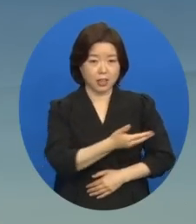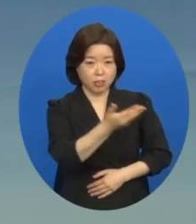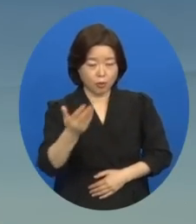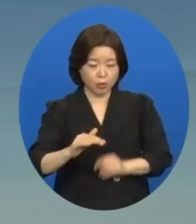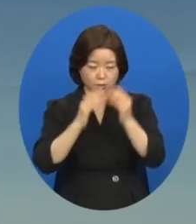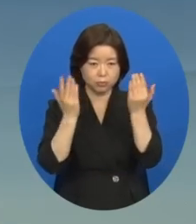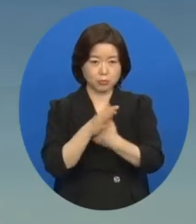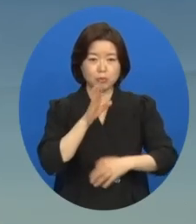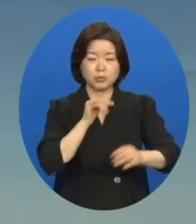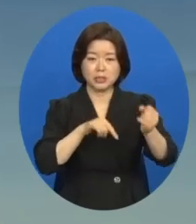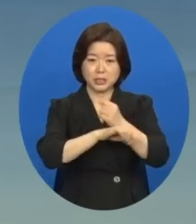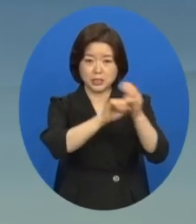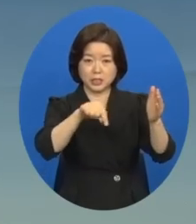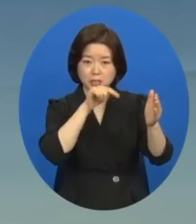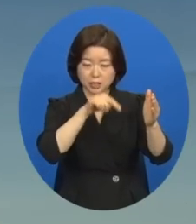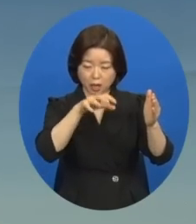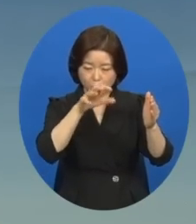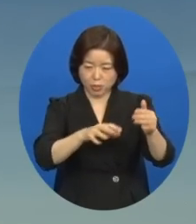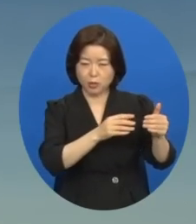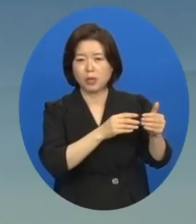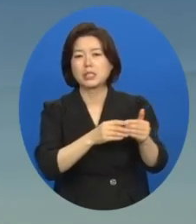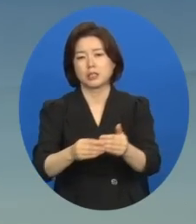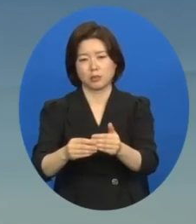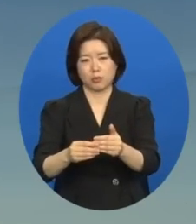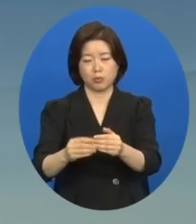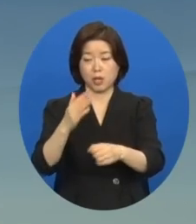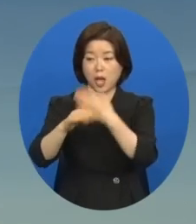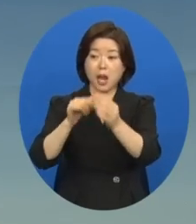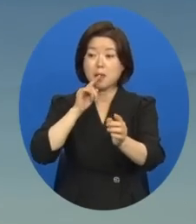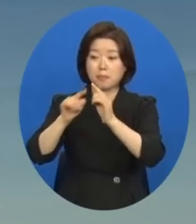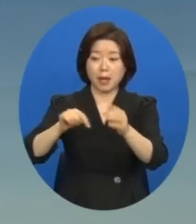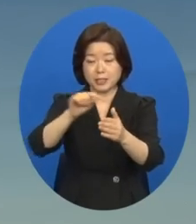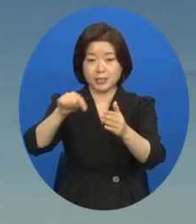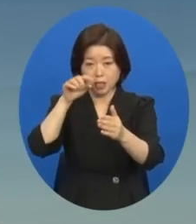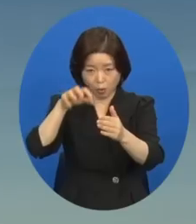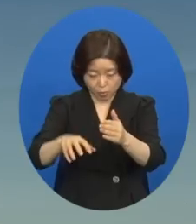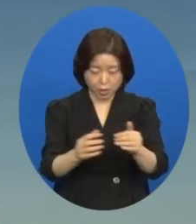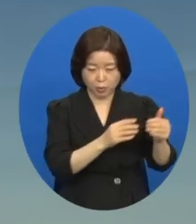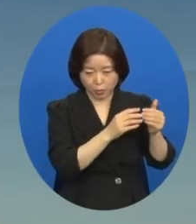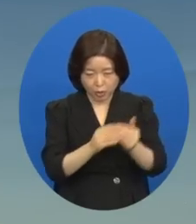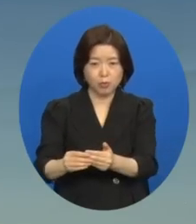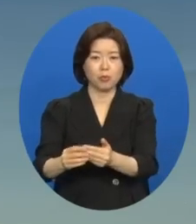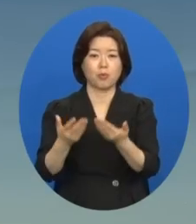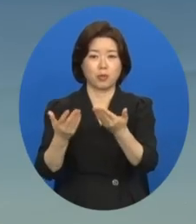모든 진리 가운데로, 하나님의 말씀 가운데로 인도하시리니.